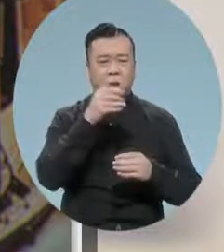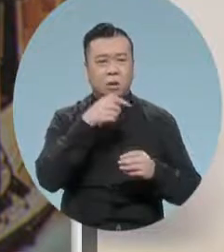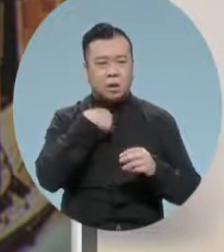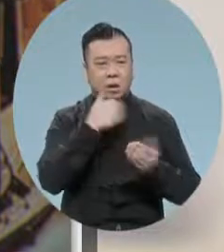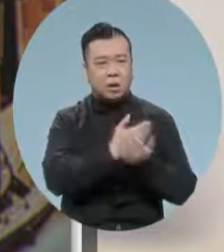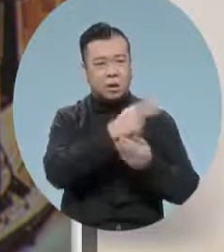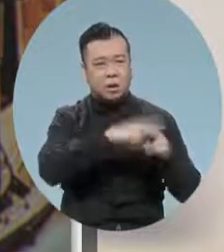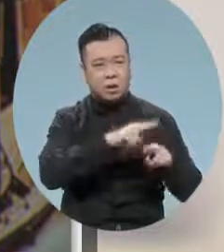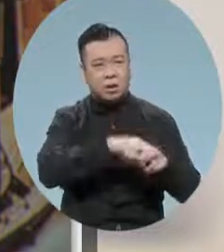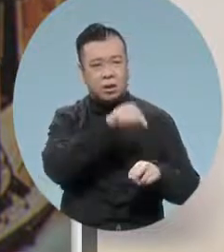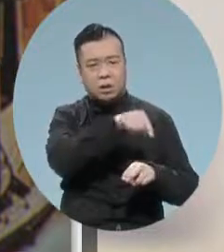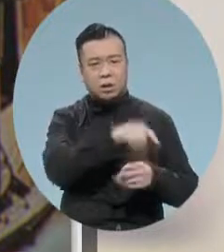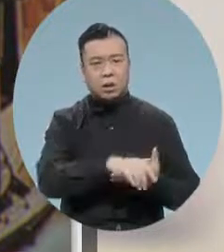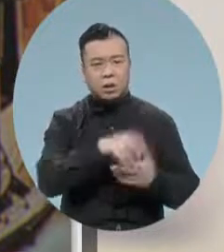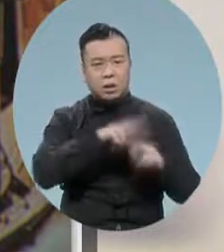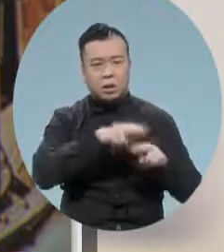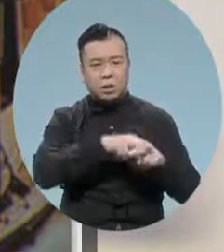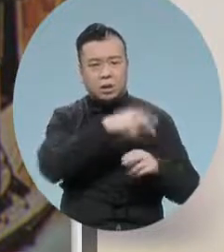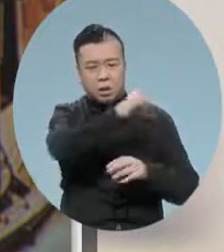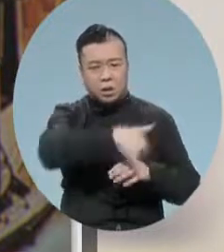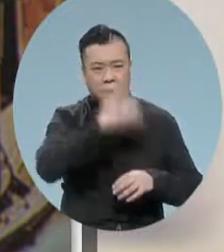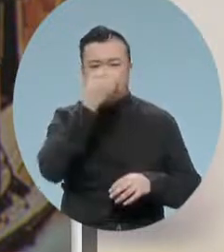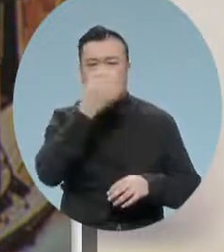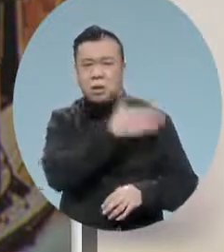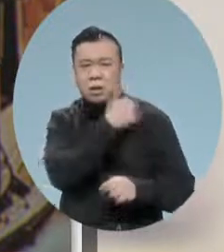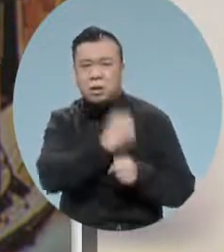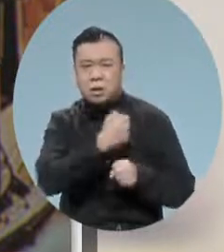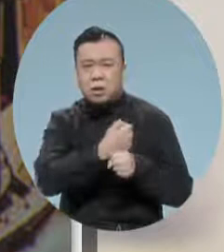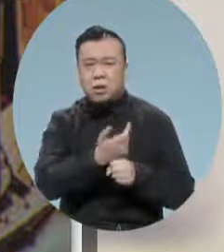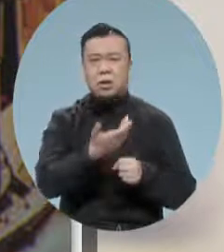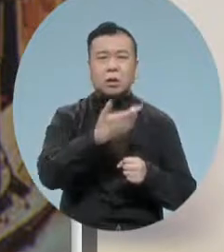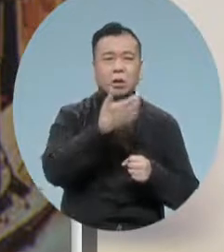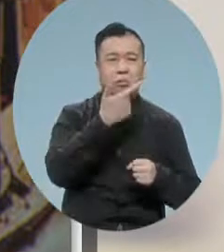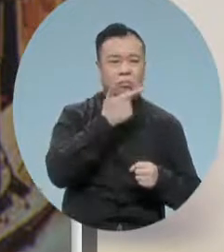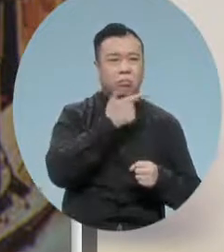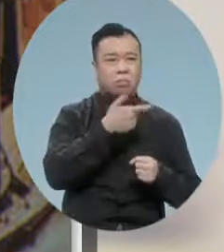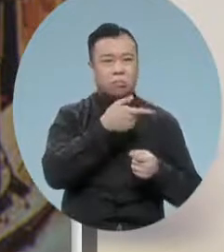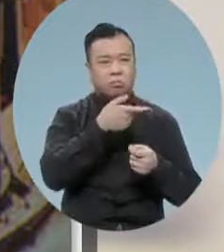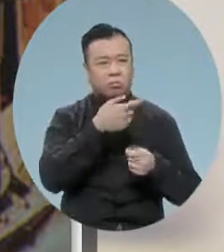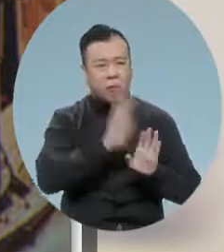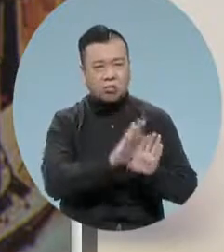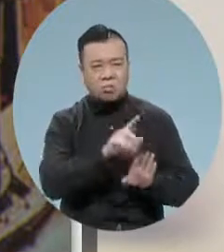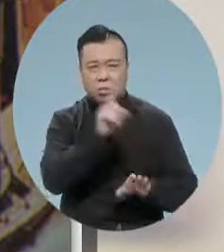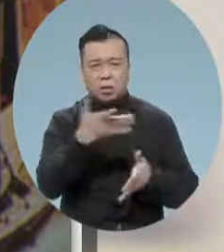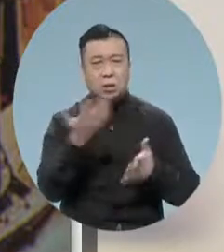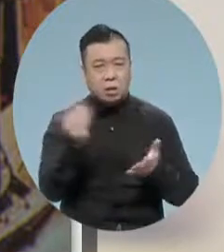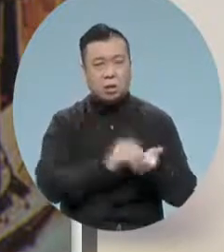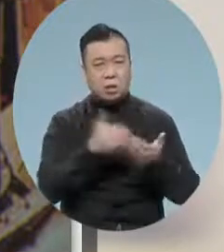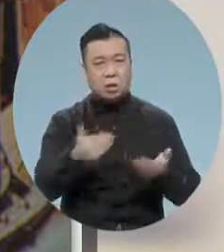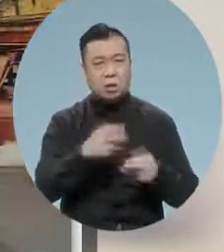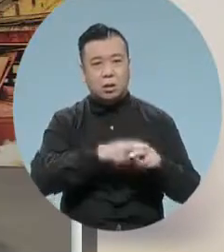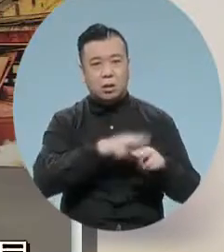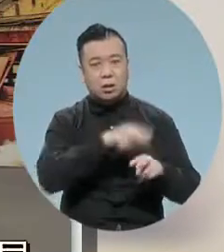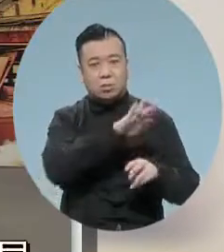住內佣，即係內地嚟香港嘅家庭傭工。當然咧，今時今日嘅國家